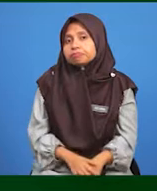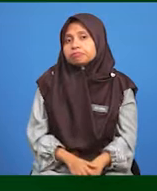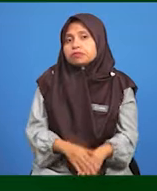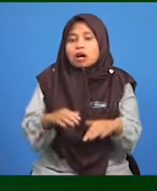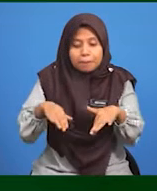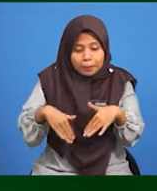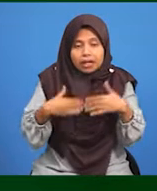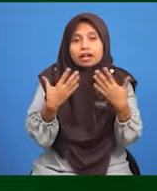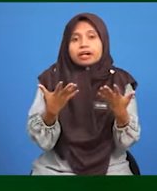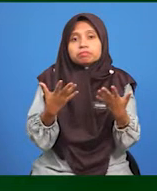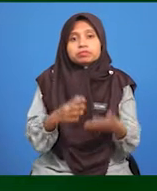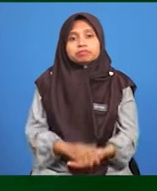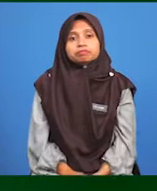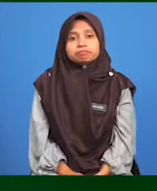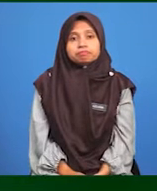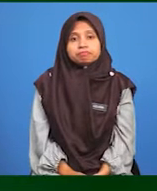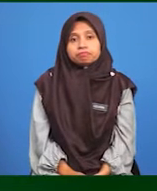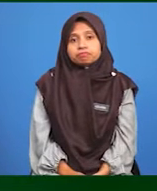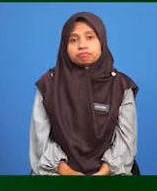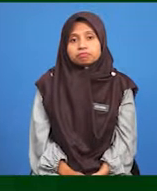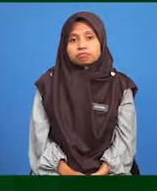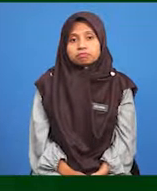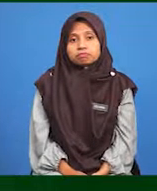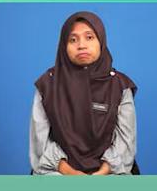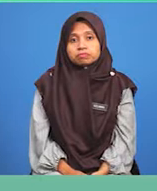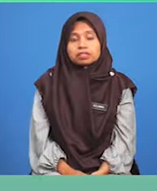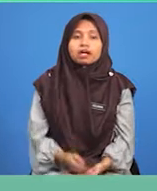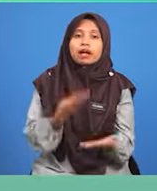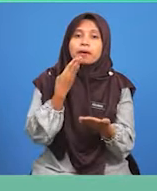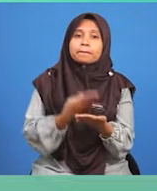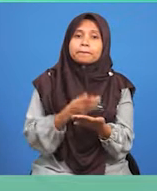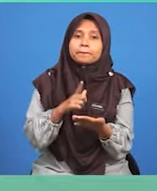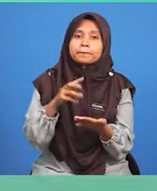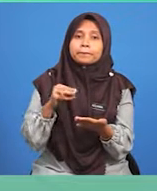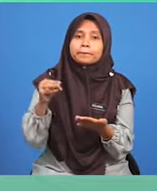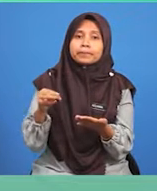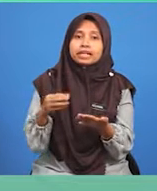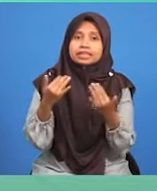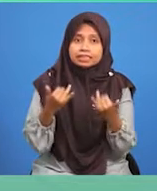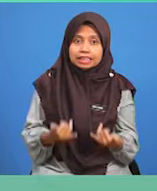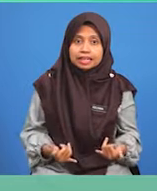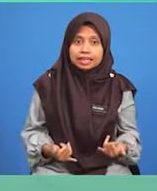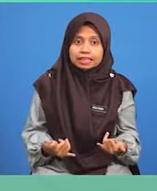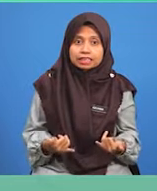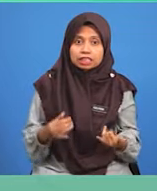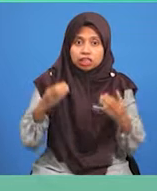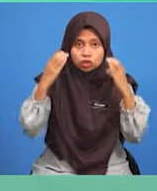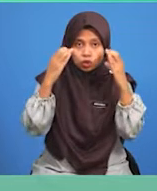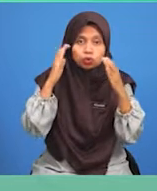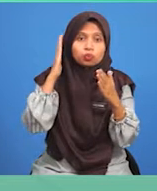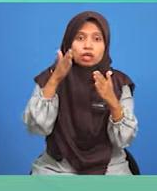keenam pakai mana Oh baiklah murid-murid sekarang